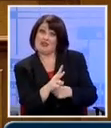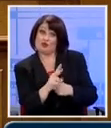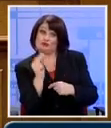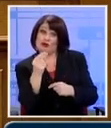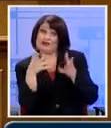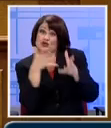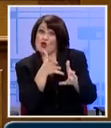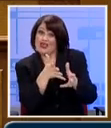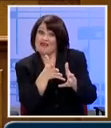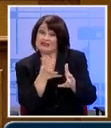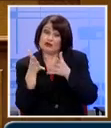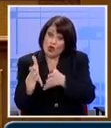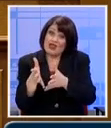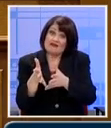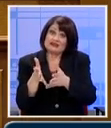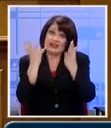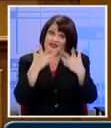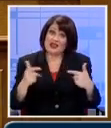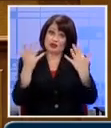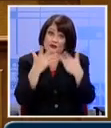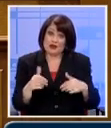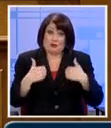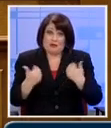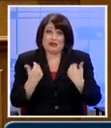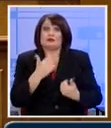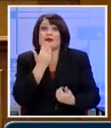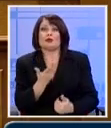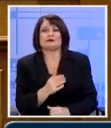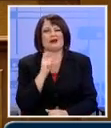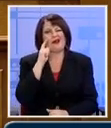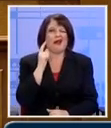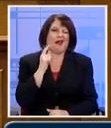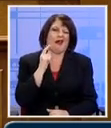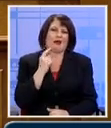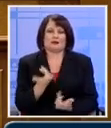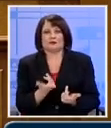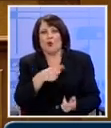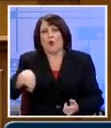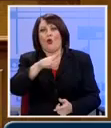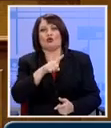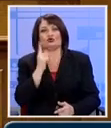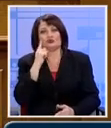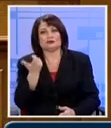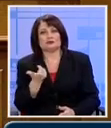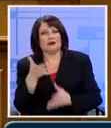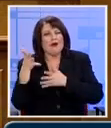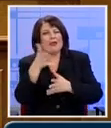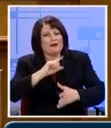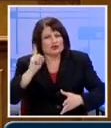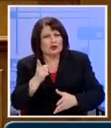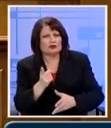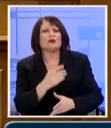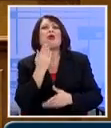συνισταμένες. Δεν μπορεί να παίζετε θέατρο συνεχώς, να κλείνετε το μάτι πονηρά σε όλους, να νομίζετε ότι μπορείτε να τους ξεγελάτε